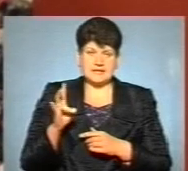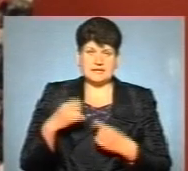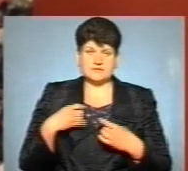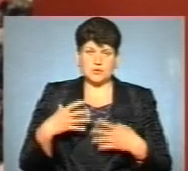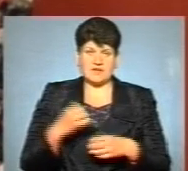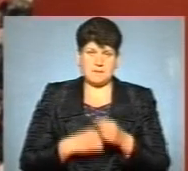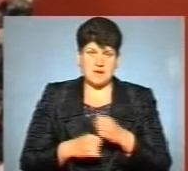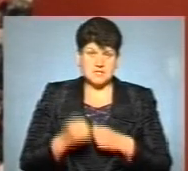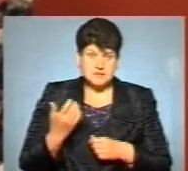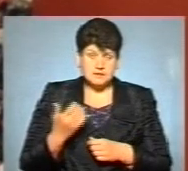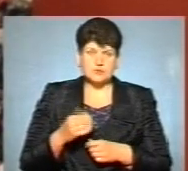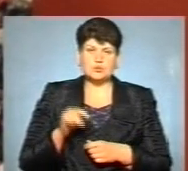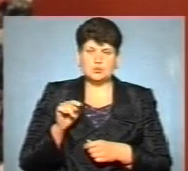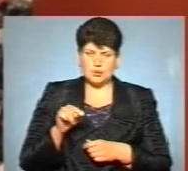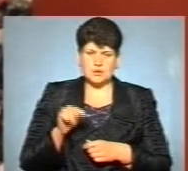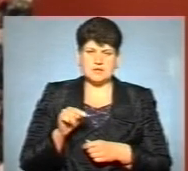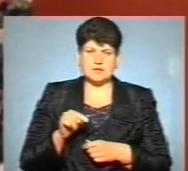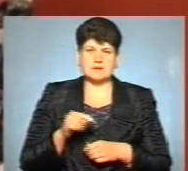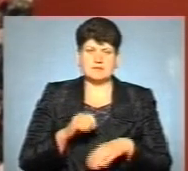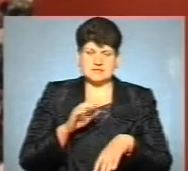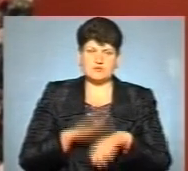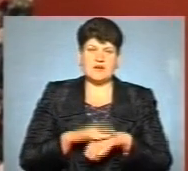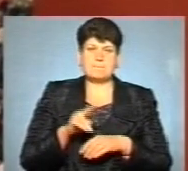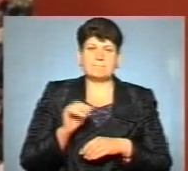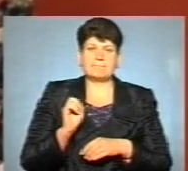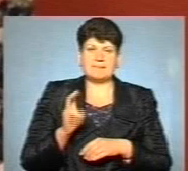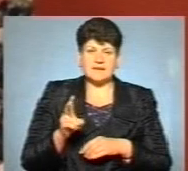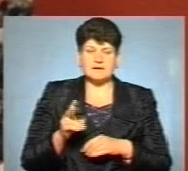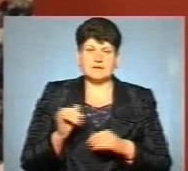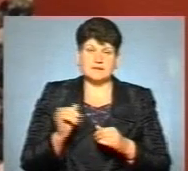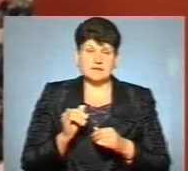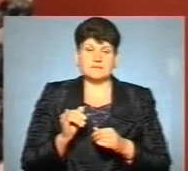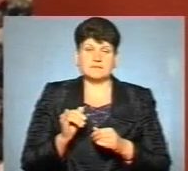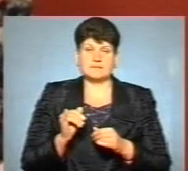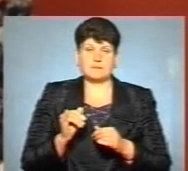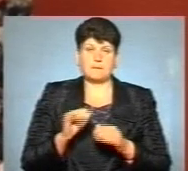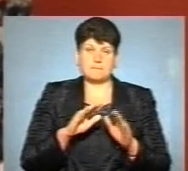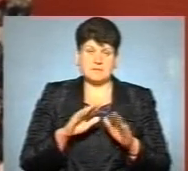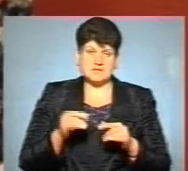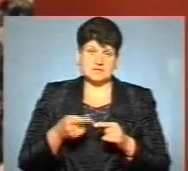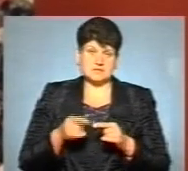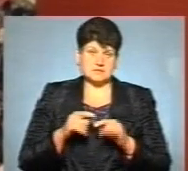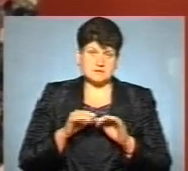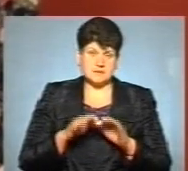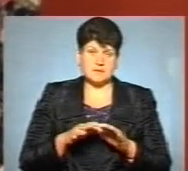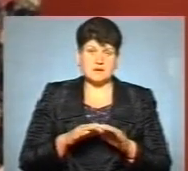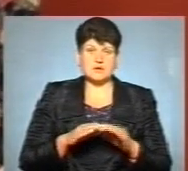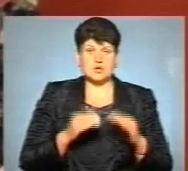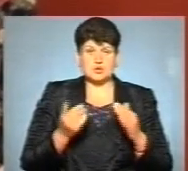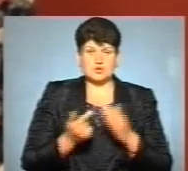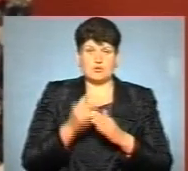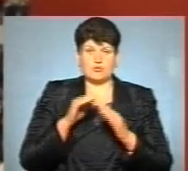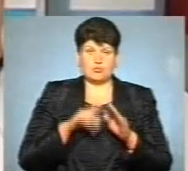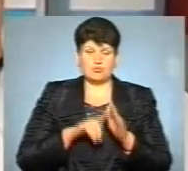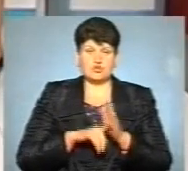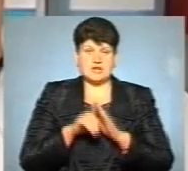Пасхи. Тоді ми зафіксували пік. І після чого, знову ж таки, після проведених заходів, ми плавно почали знижуватися. Ми